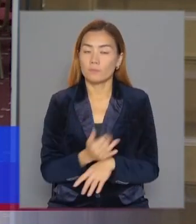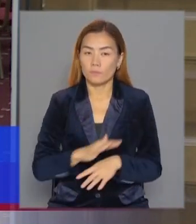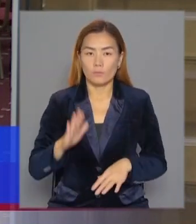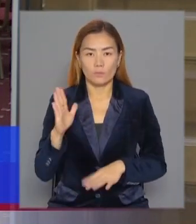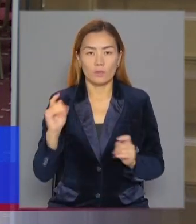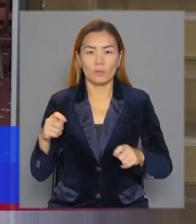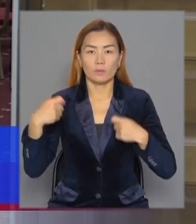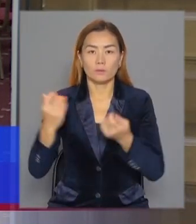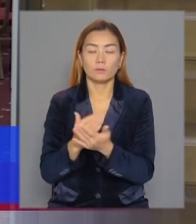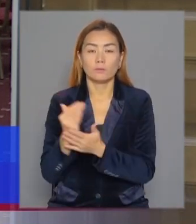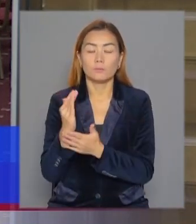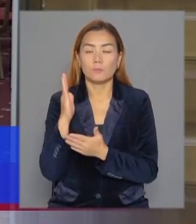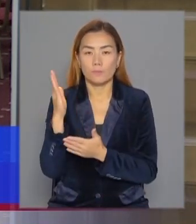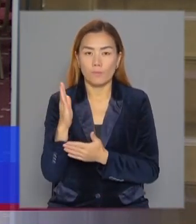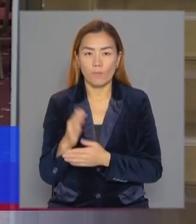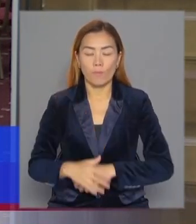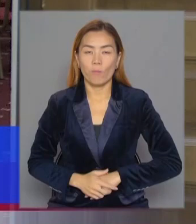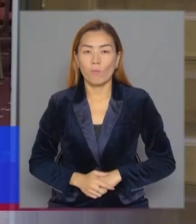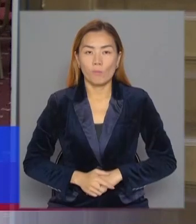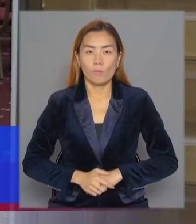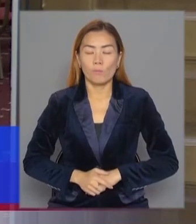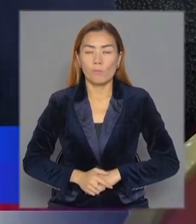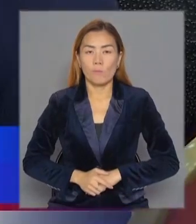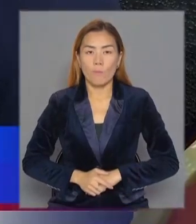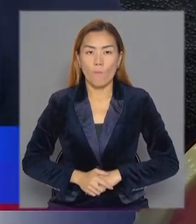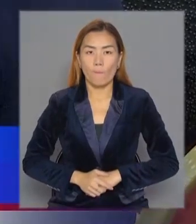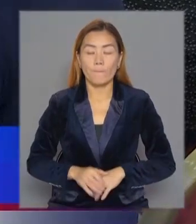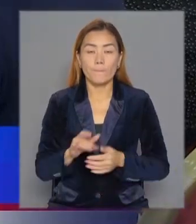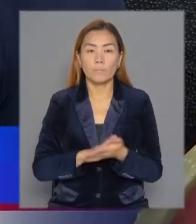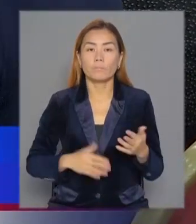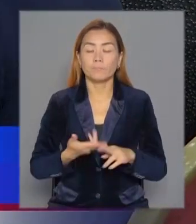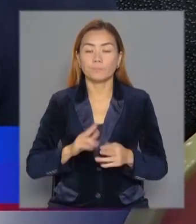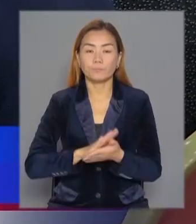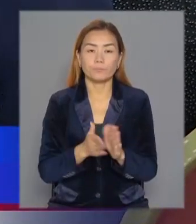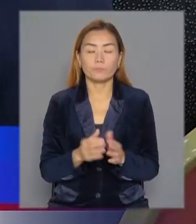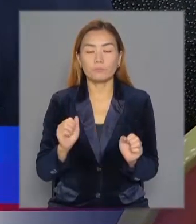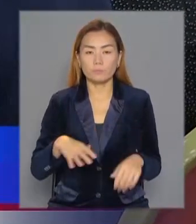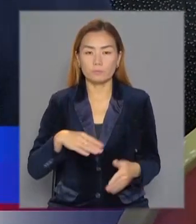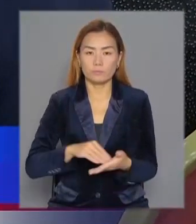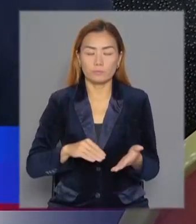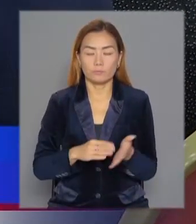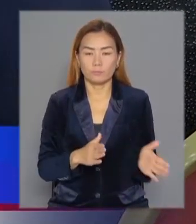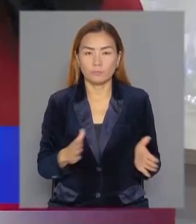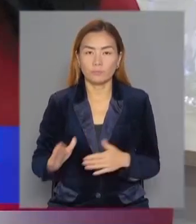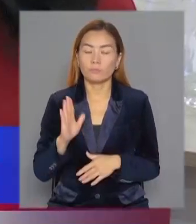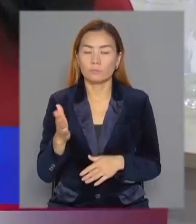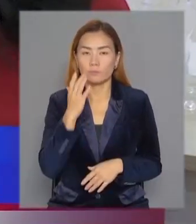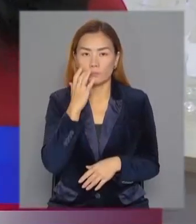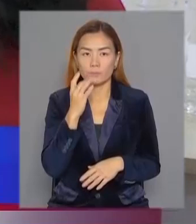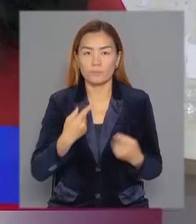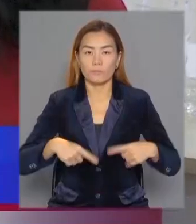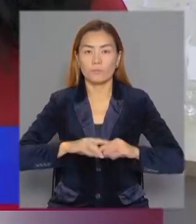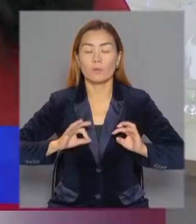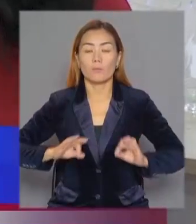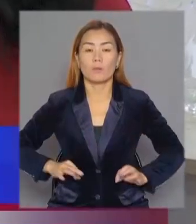нерешенной дальнейшая проверка и приняты меры теперь такое мероприятие возможно будет проводиться в дальнейшем также